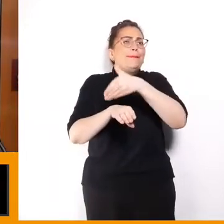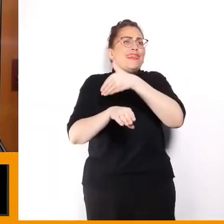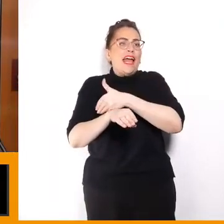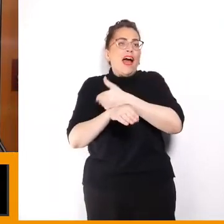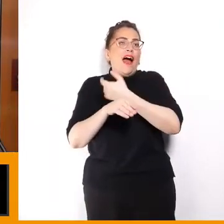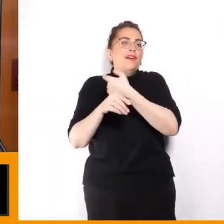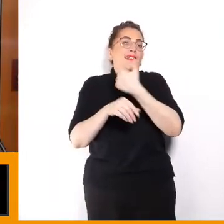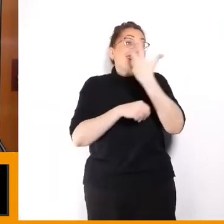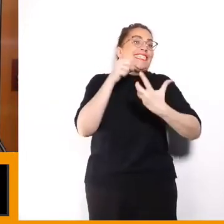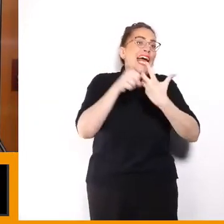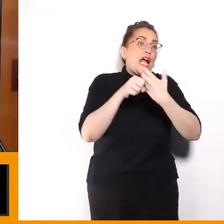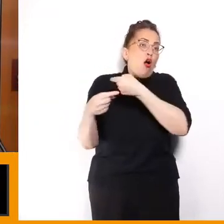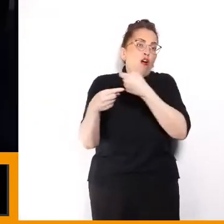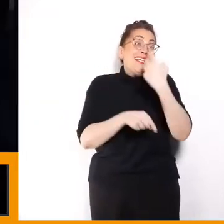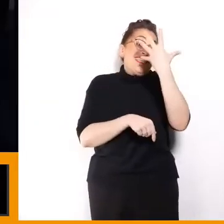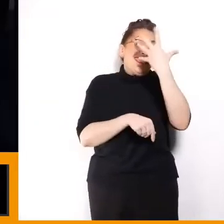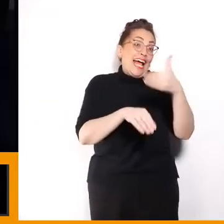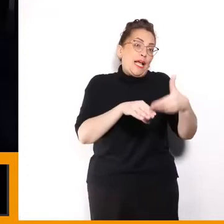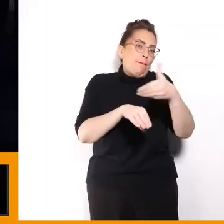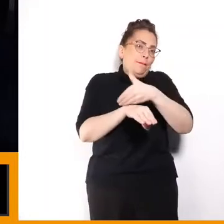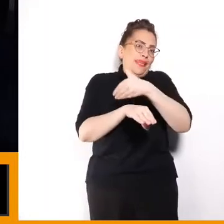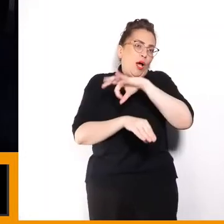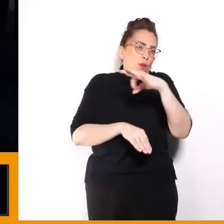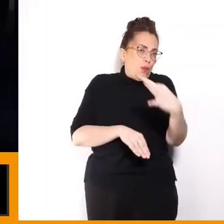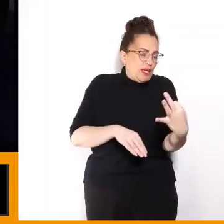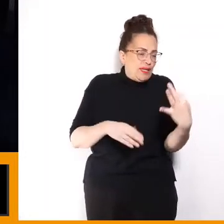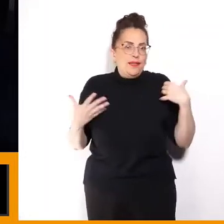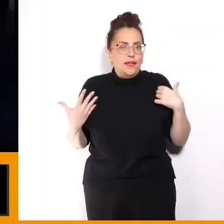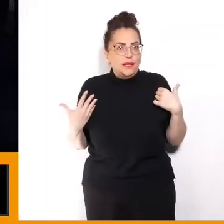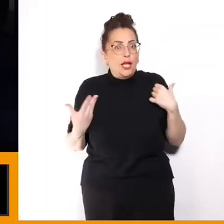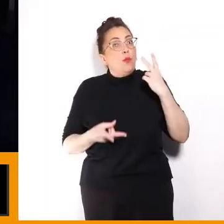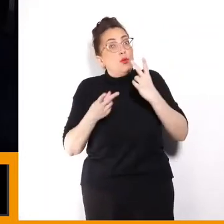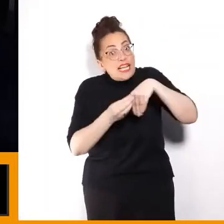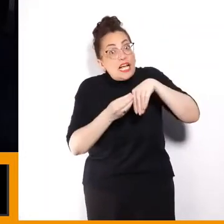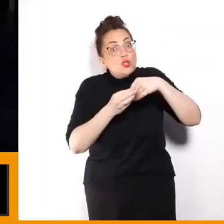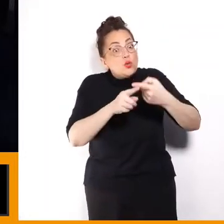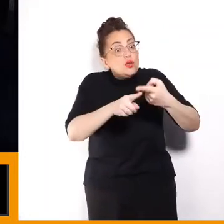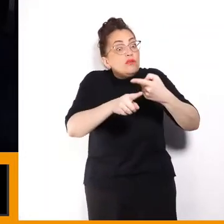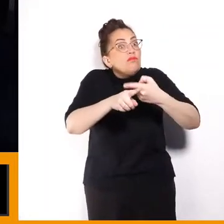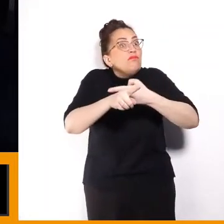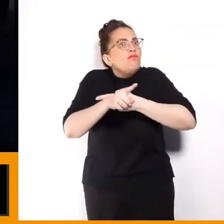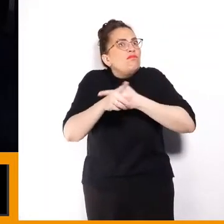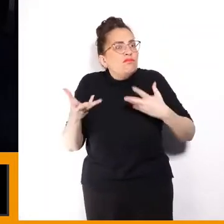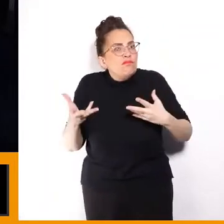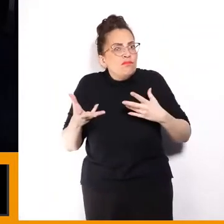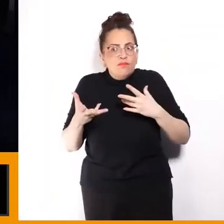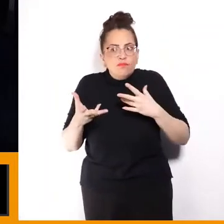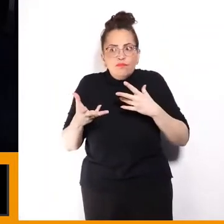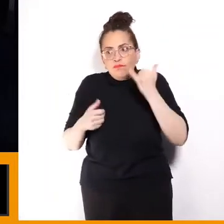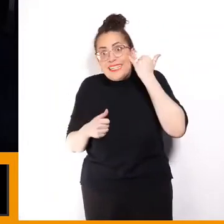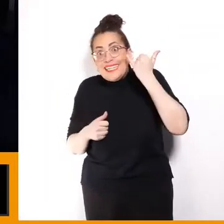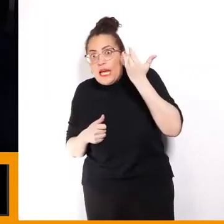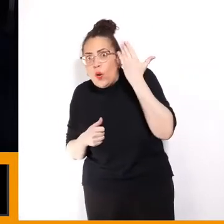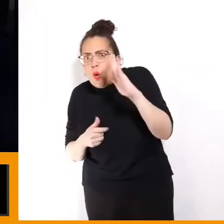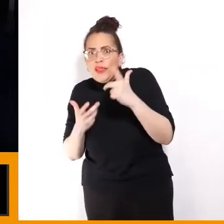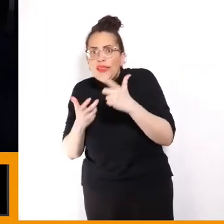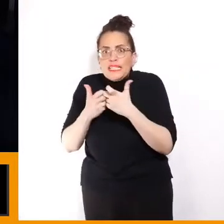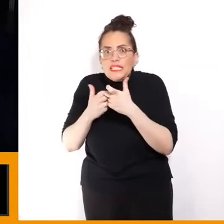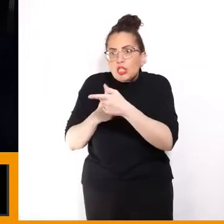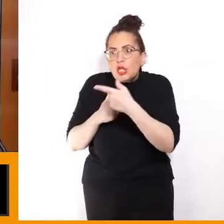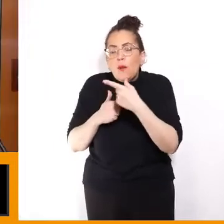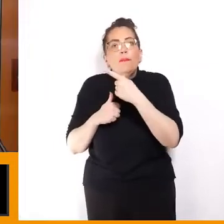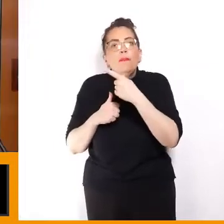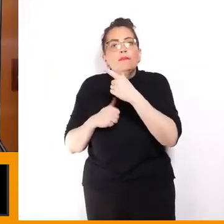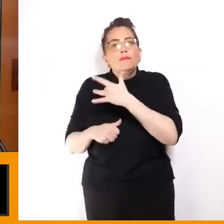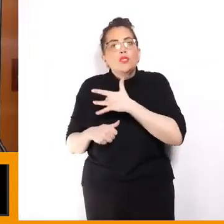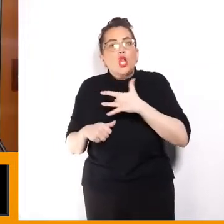repréciser, parce qu'à un moment donné, il y a aussi cette connaissance des besoins. Et puis ensuite, il y a des pistes nouvelles aussi à mobiliser. On regarde de très près le fonctionnement des complémentaires santé.